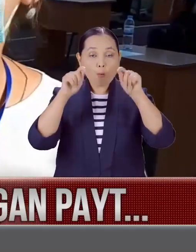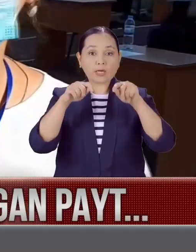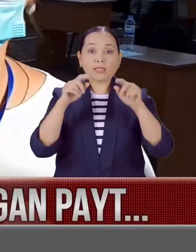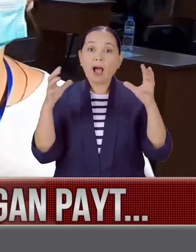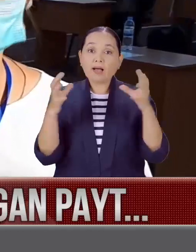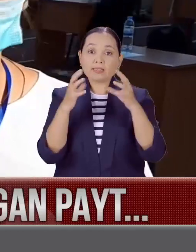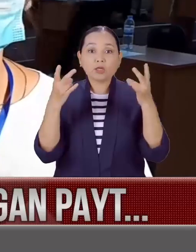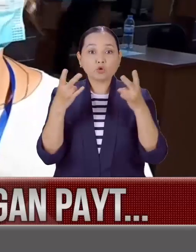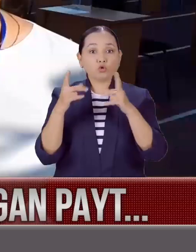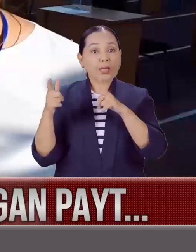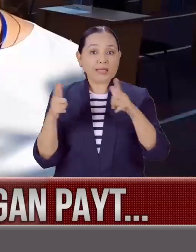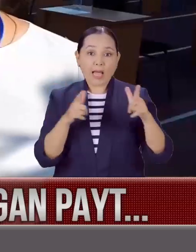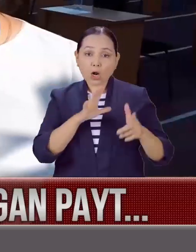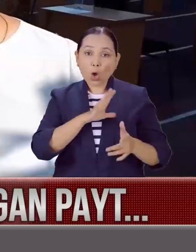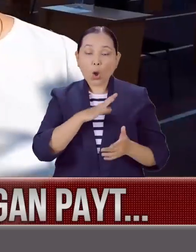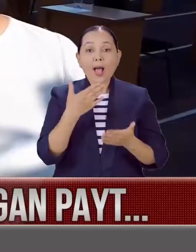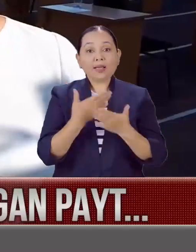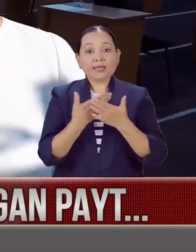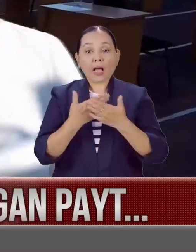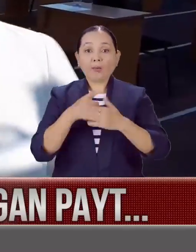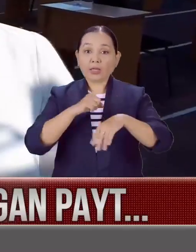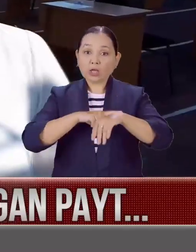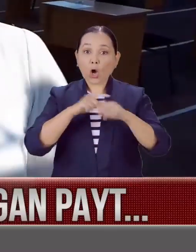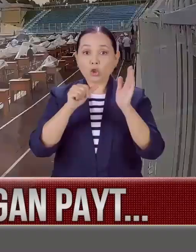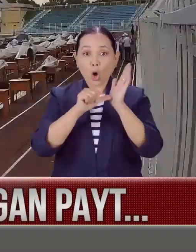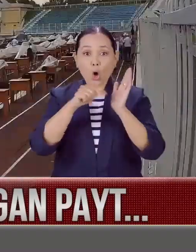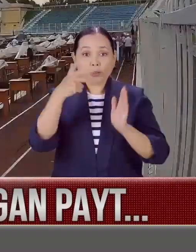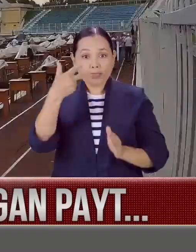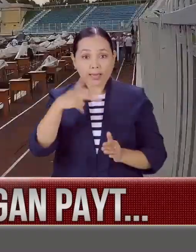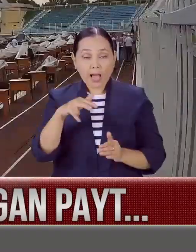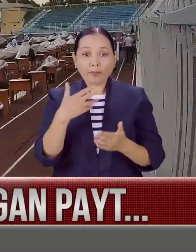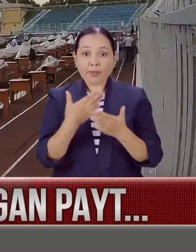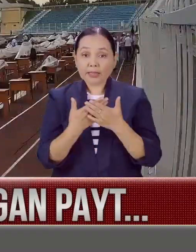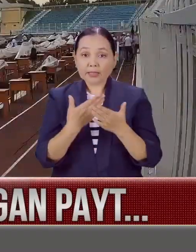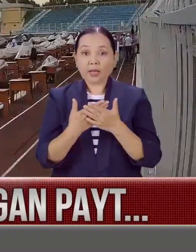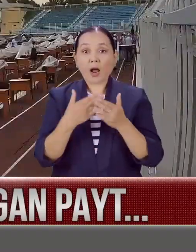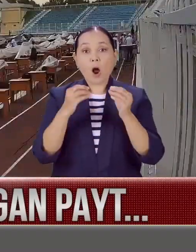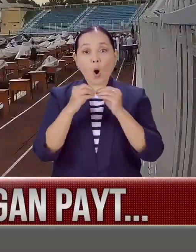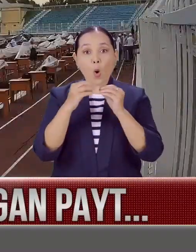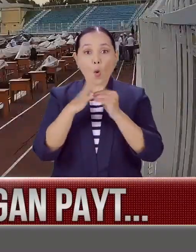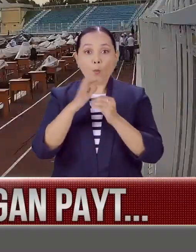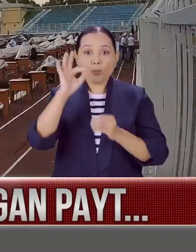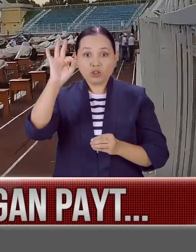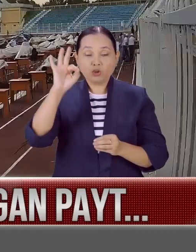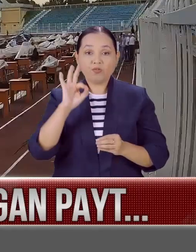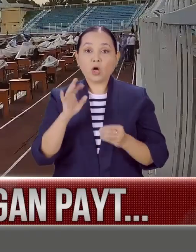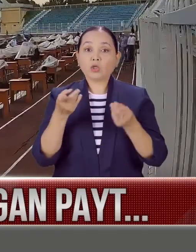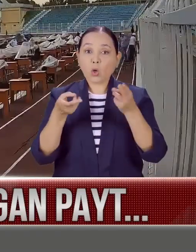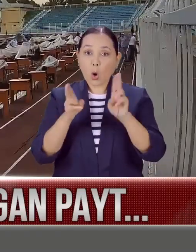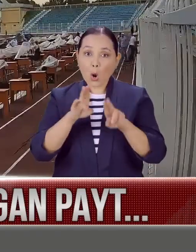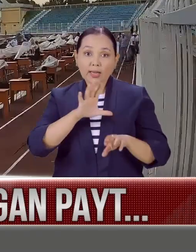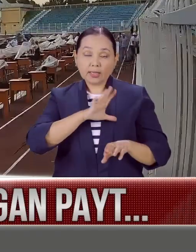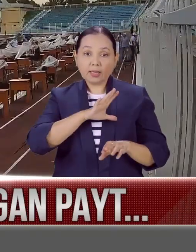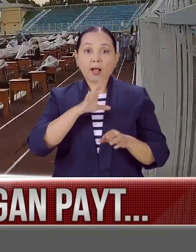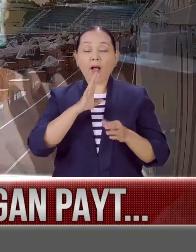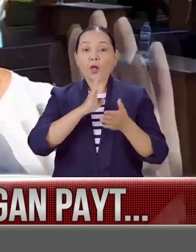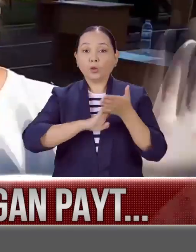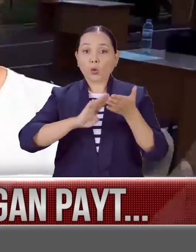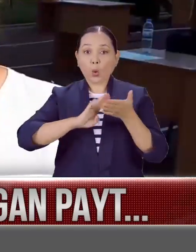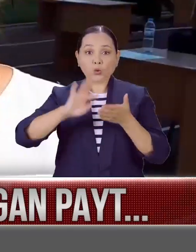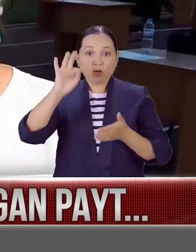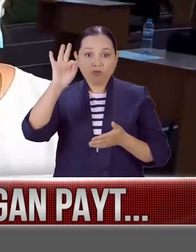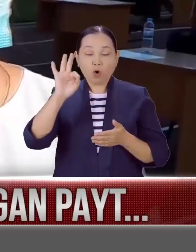uchun tayyorlab qo'ygan edik. Taxminan soat shu 6:30 chamasi o'sha 15% abituriyentlar qolgan edi.